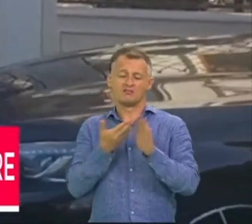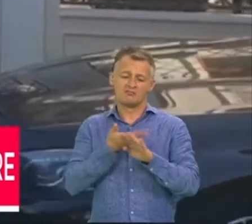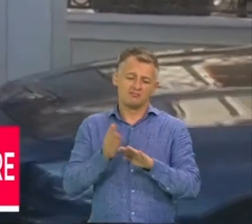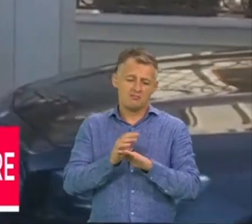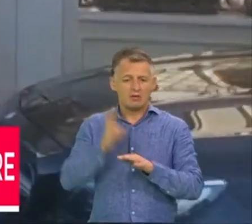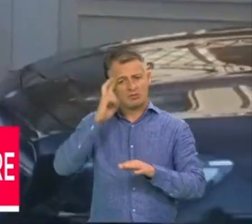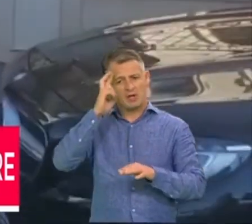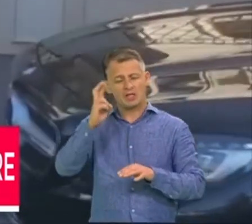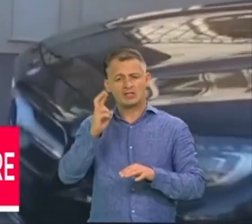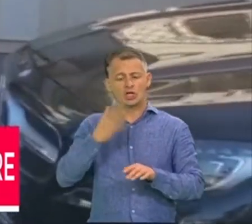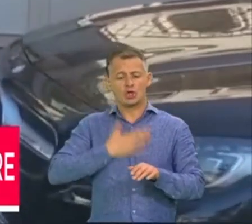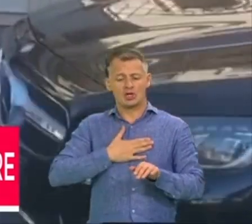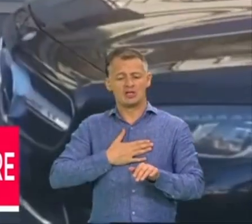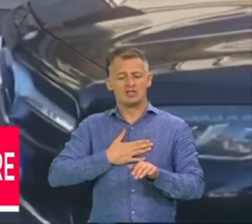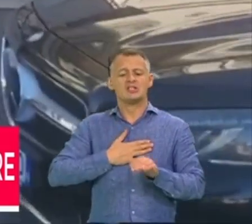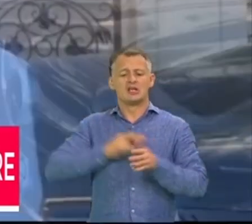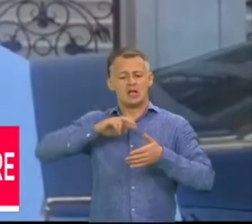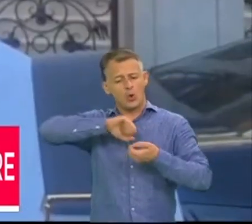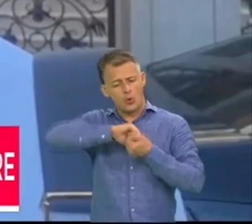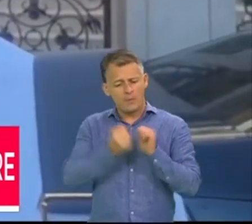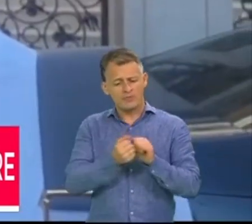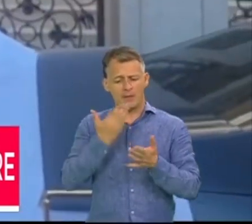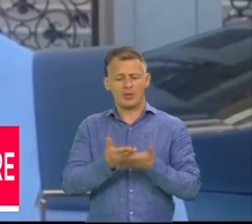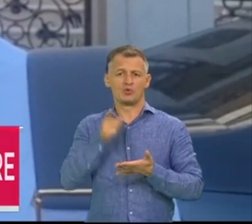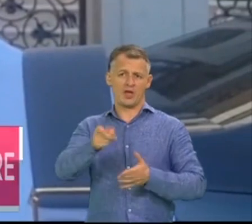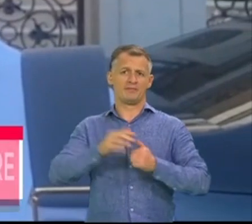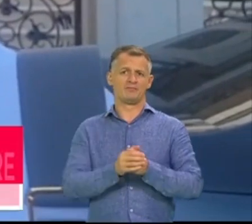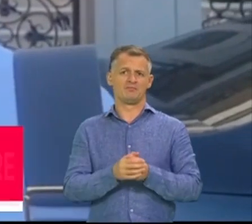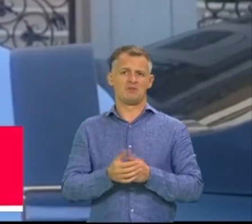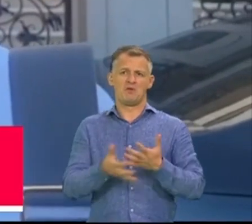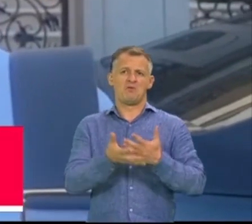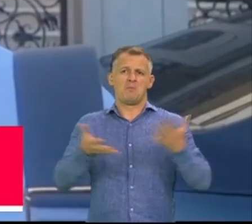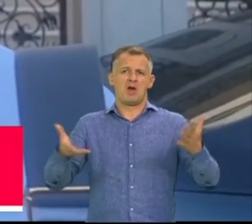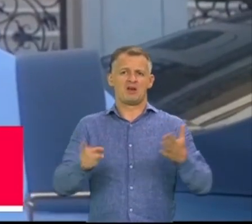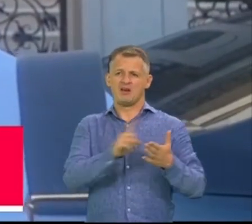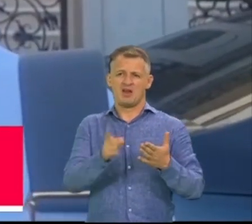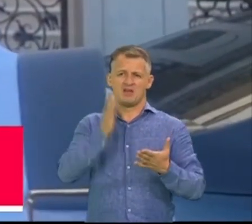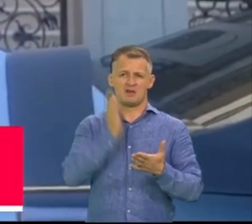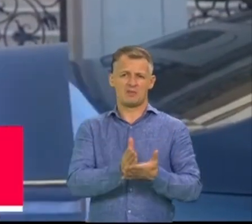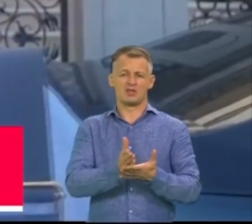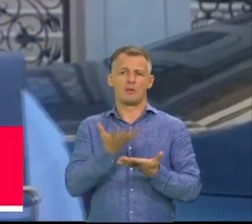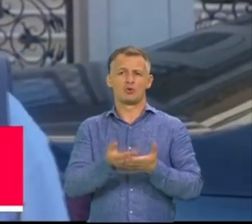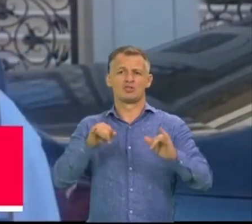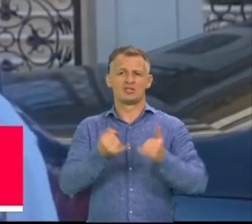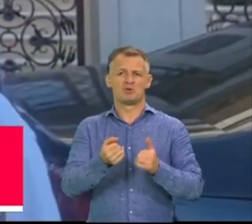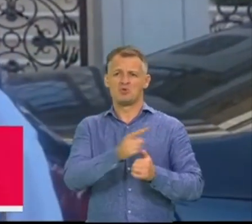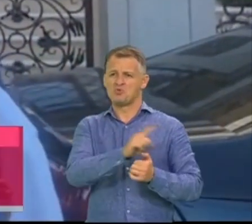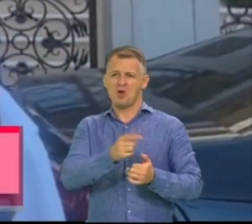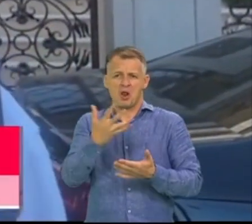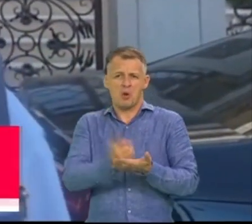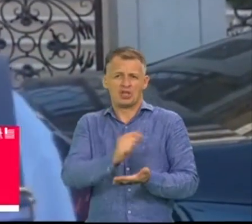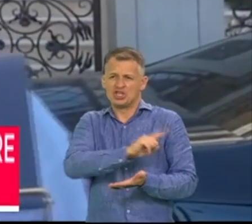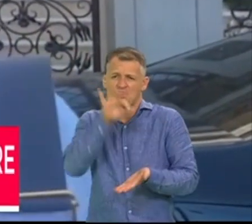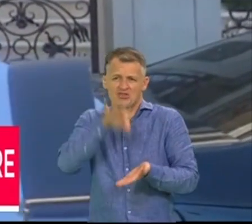lupte pentru integritatea și pentru demnitatea ei. E o mare nedreptate ce se întâmplă. Nu am luat niciodată dopaj și nu m-am dopat